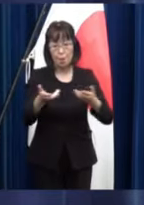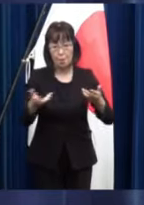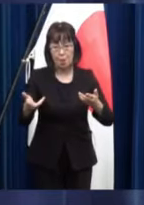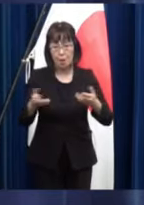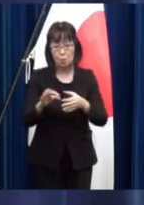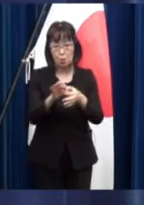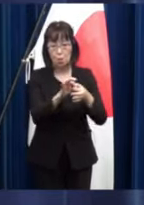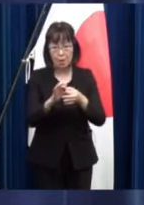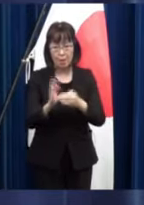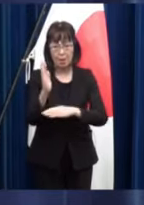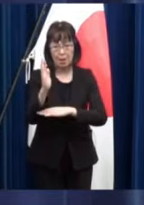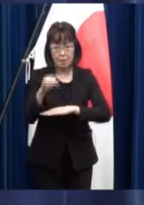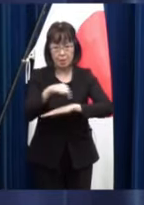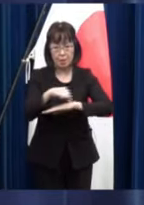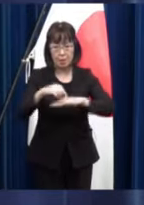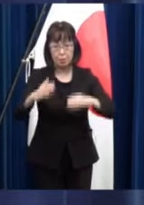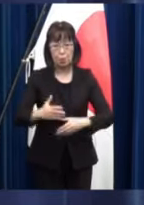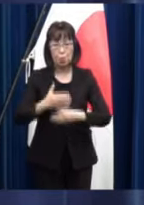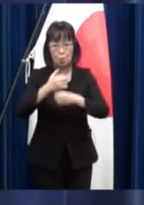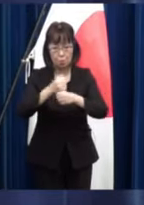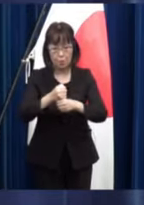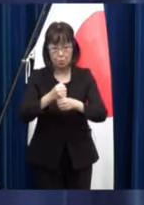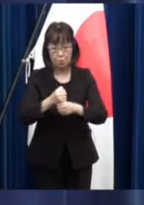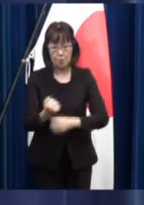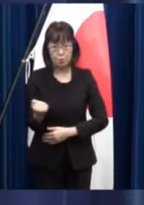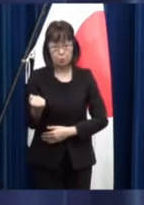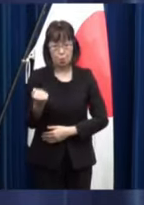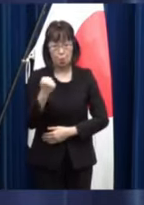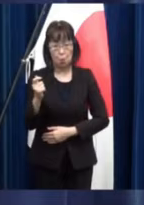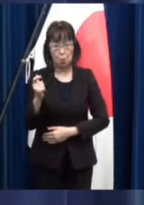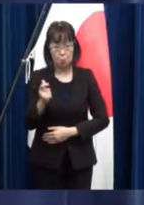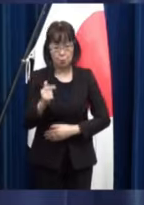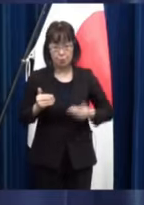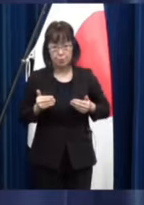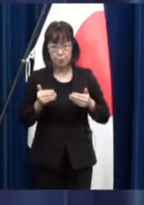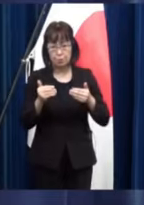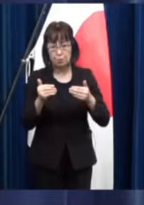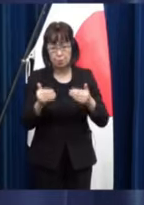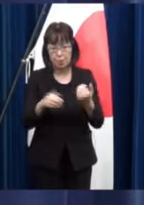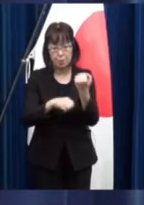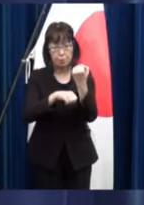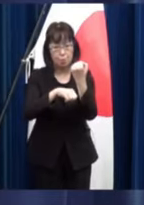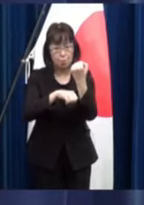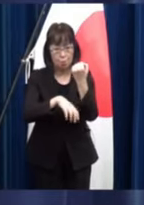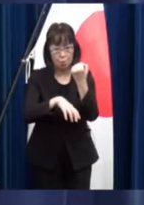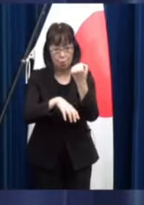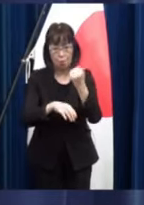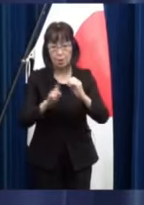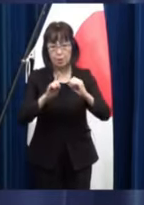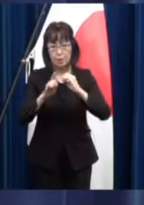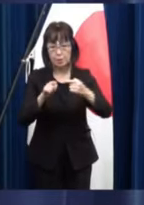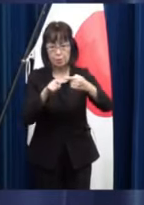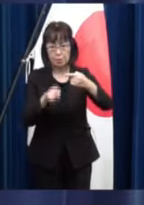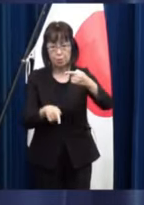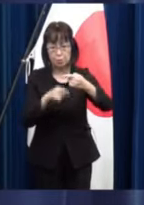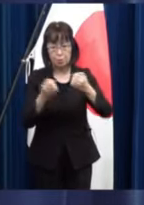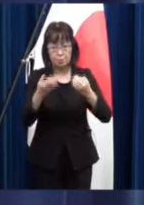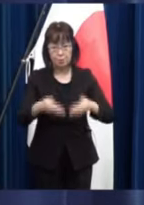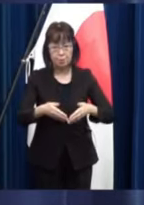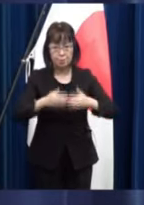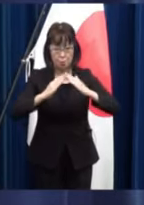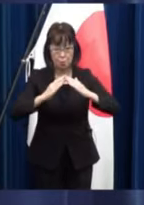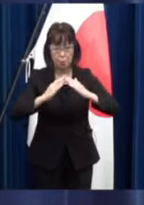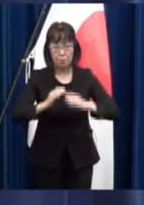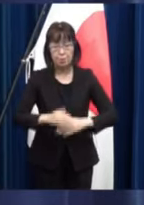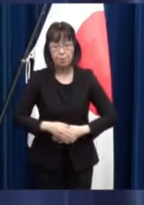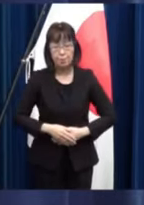連政策を取りまとめて強力に進める体制としてデジタル庁を新設をいたします